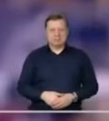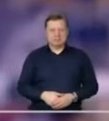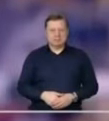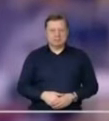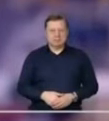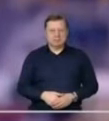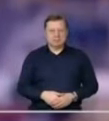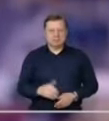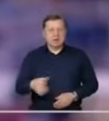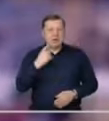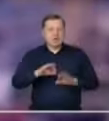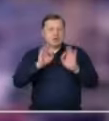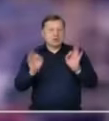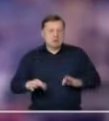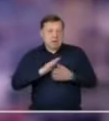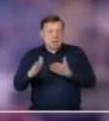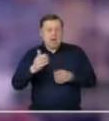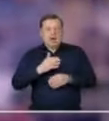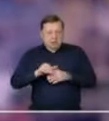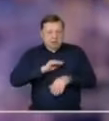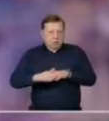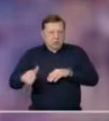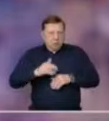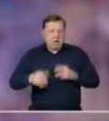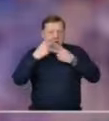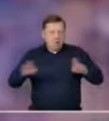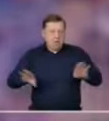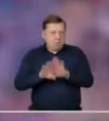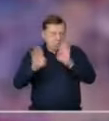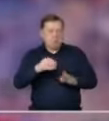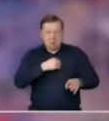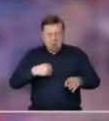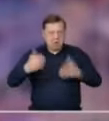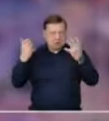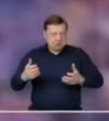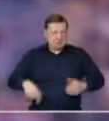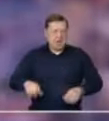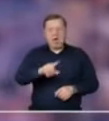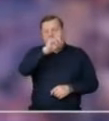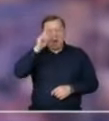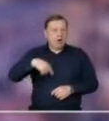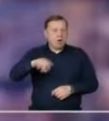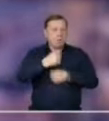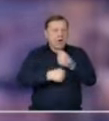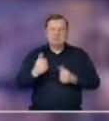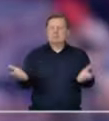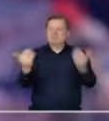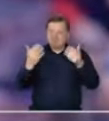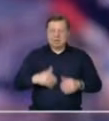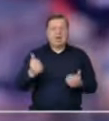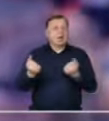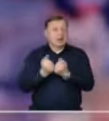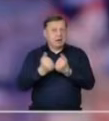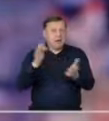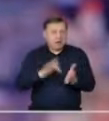Apetyt na sztukę nie słabnie. Polacy po ponownym otwarciu bardzo chętnie odwiedzają muzea, a muzealnicy przyjmują ich z otwartymi ramionami. W Krakowie